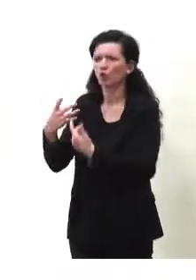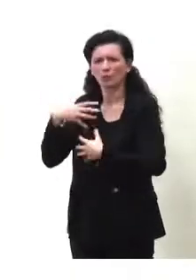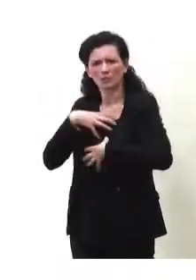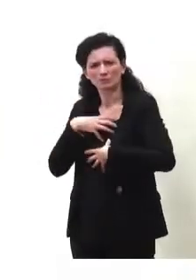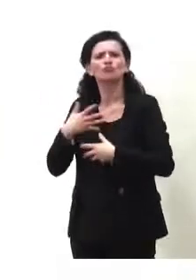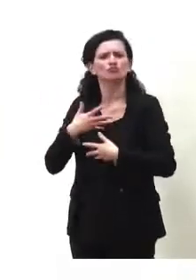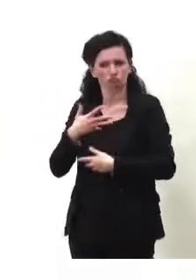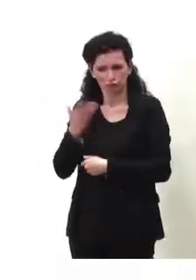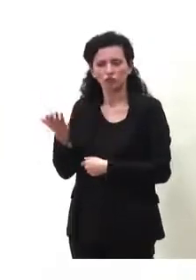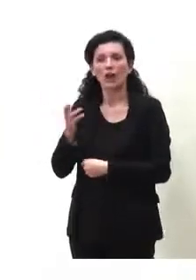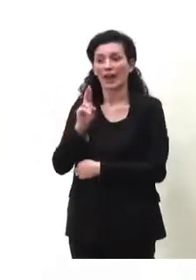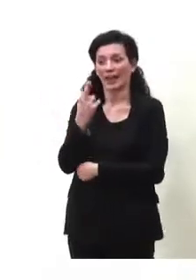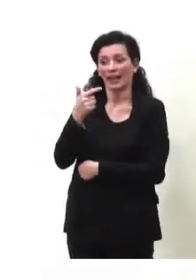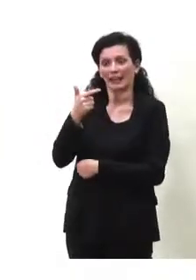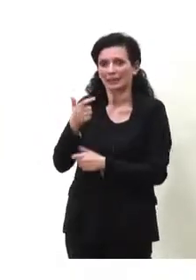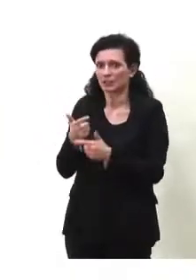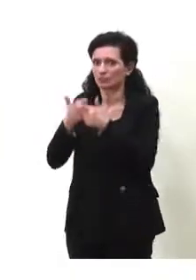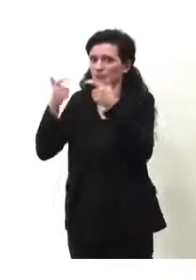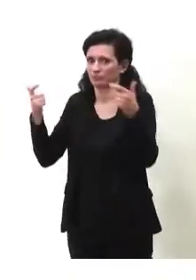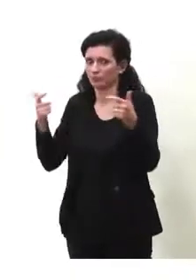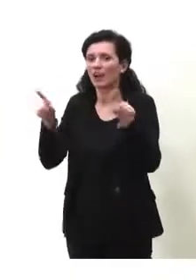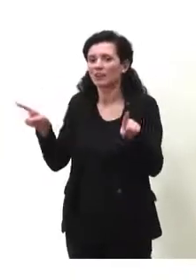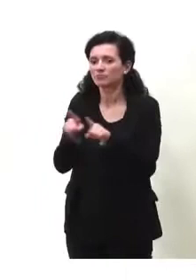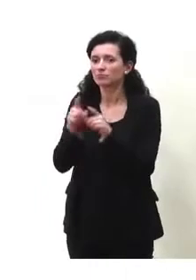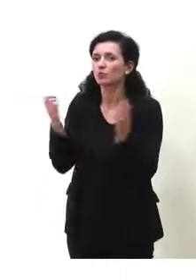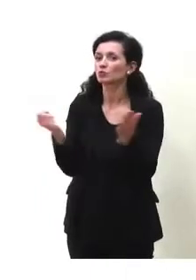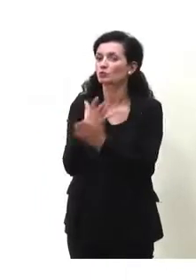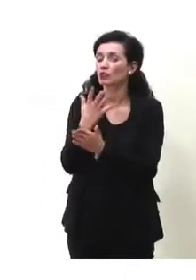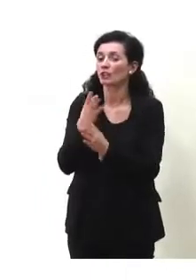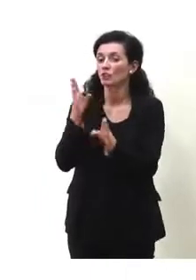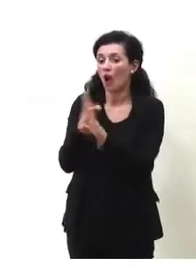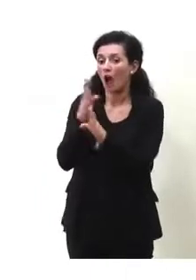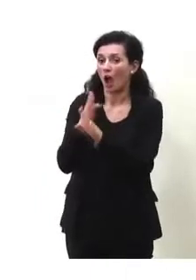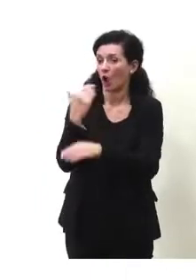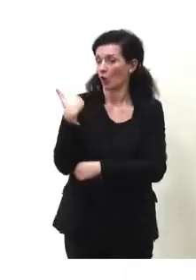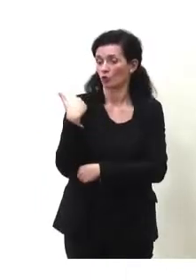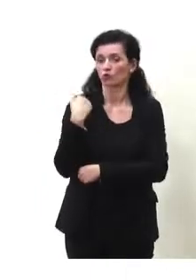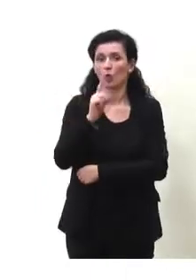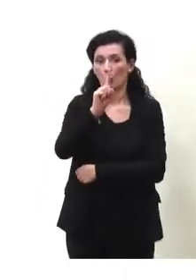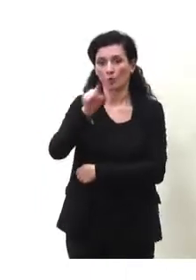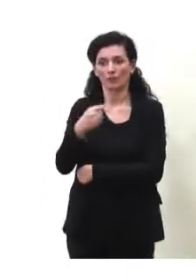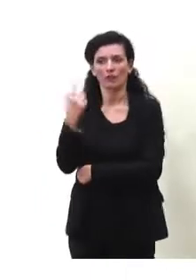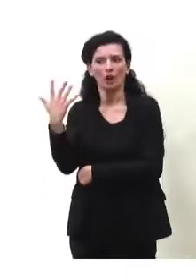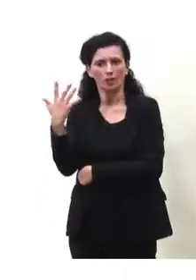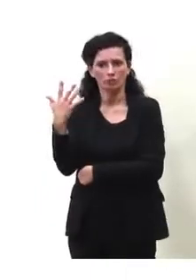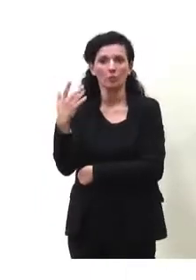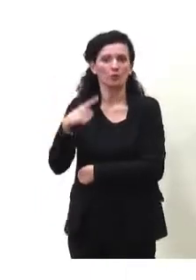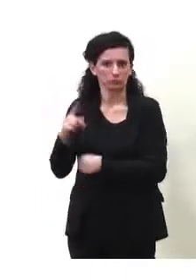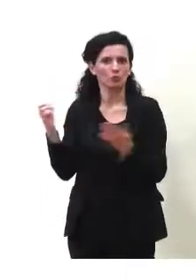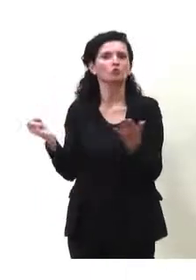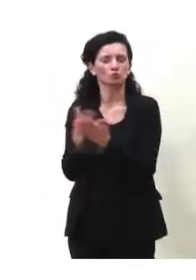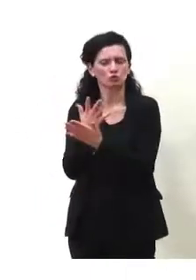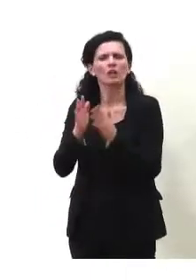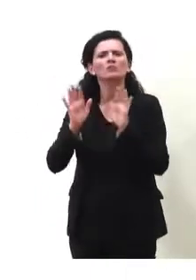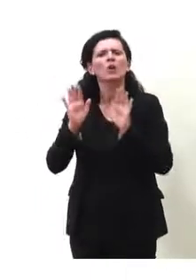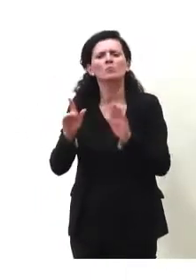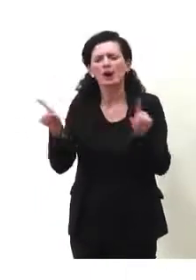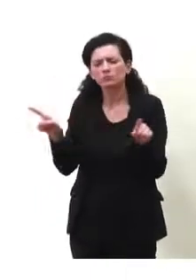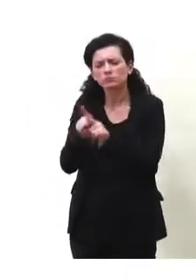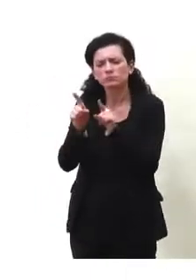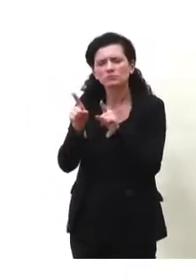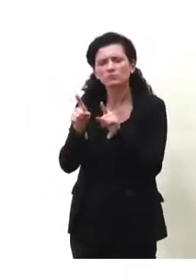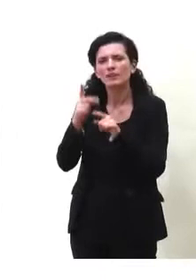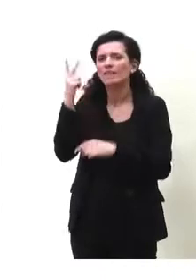dai sintomi cresce, e quest'estate in agosto è andato a 1.5. Però è anche vero che i giovani, pur